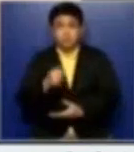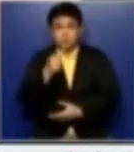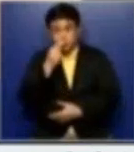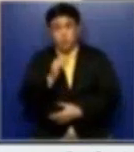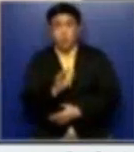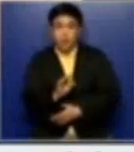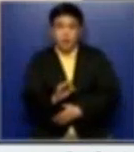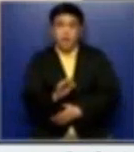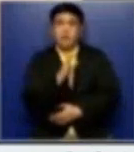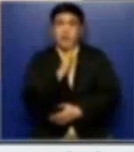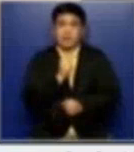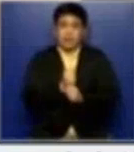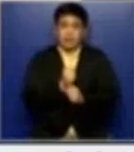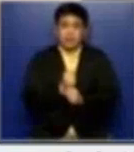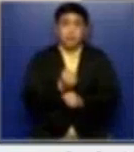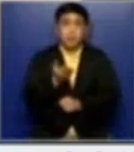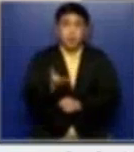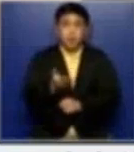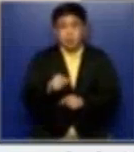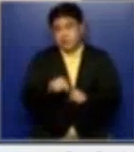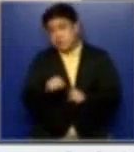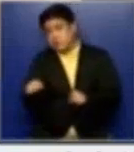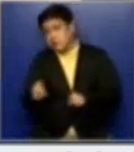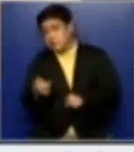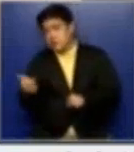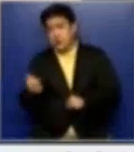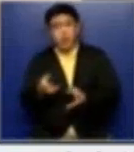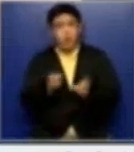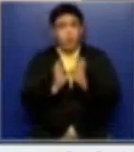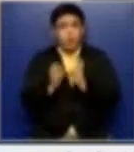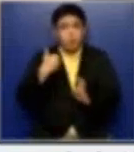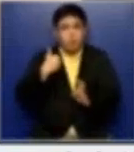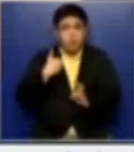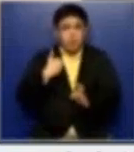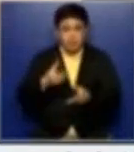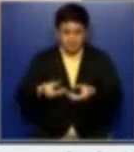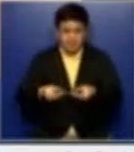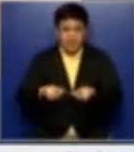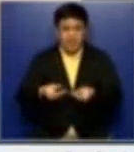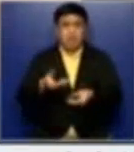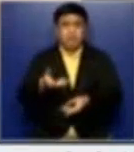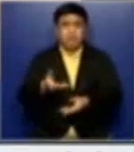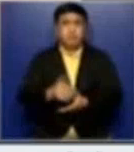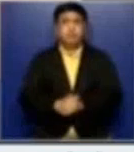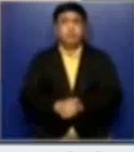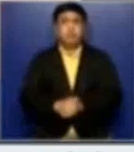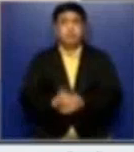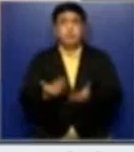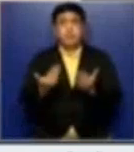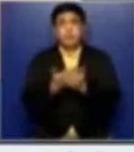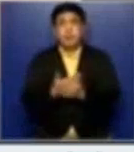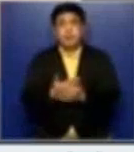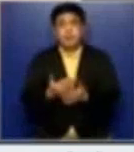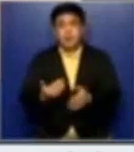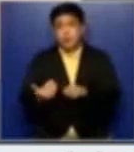เขาขอว่าถ้าจะทำเส้นนี้ขอให้เขาไปทำเส้นอื่นดูไหมที่ยังมีฝุ่นแล้วถ้าเป็นไปได้เขาขอว่าเปลี่ยนไปเป็นถนนน้